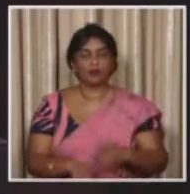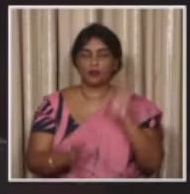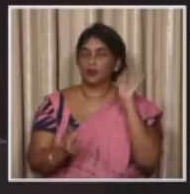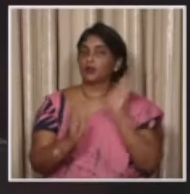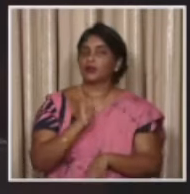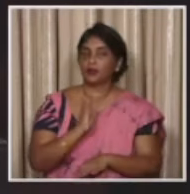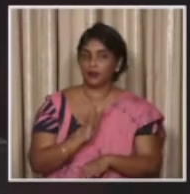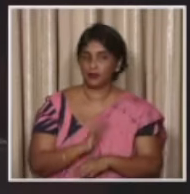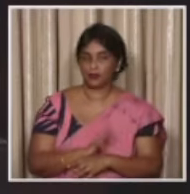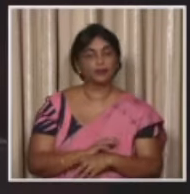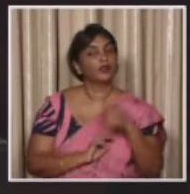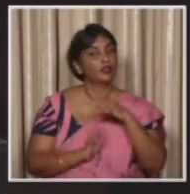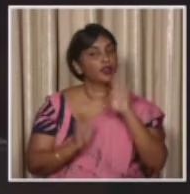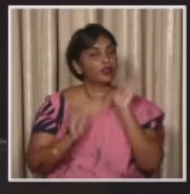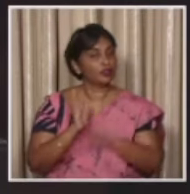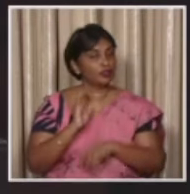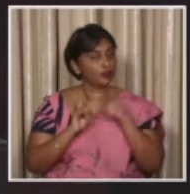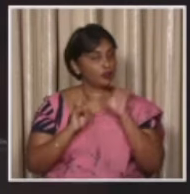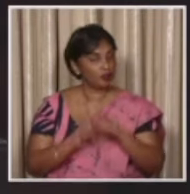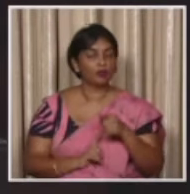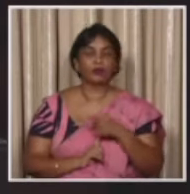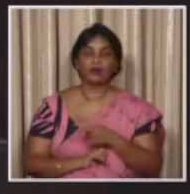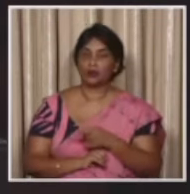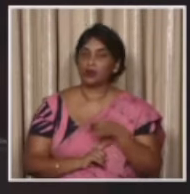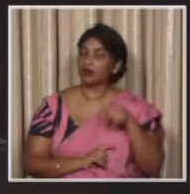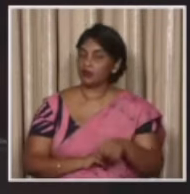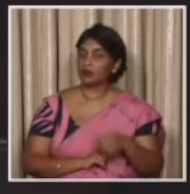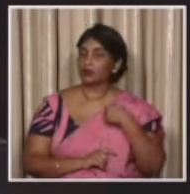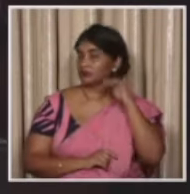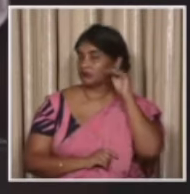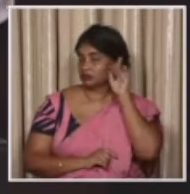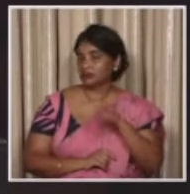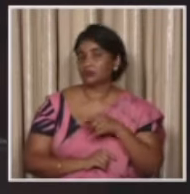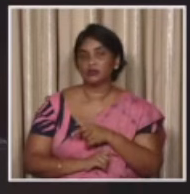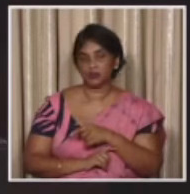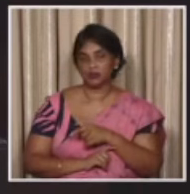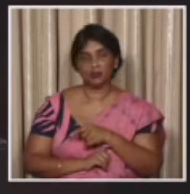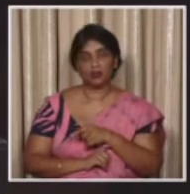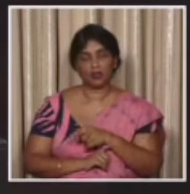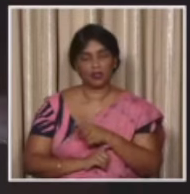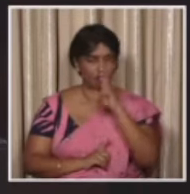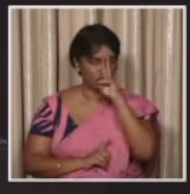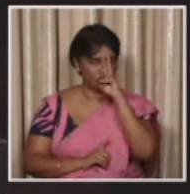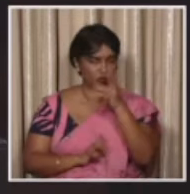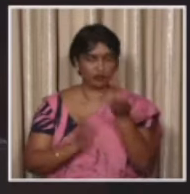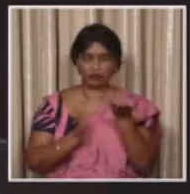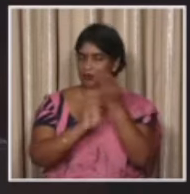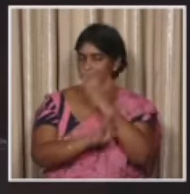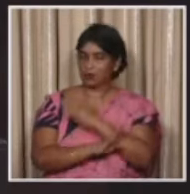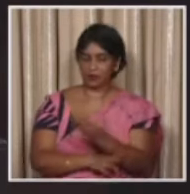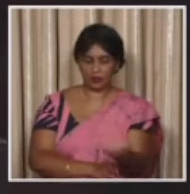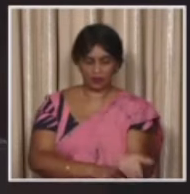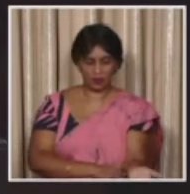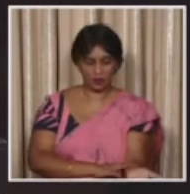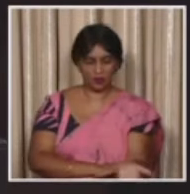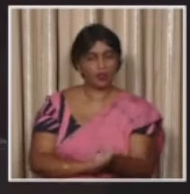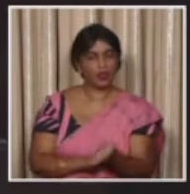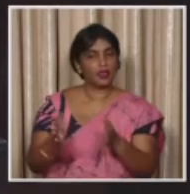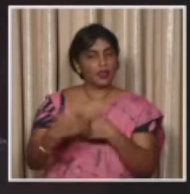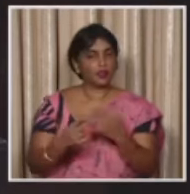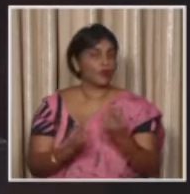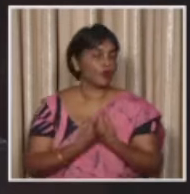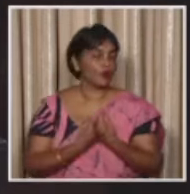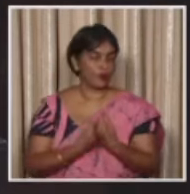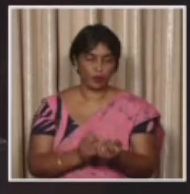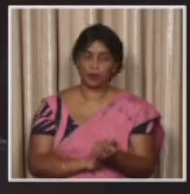කරා. ඒ විඩ්‍රෝ කිරීම තුල දැන් අපිට ආරංචි දැන් සති දෙකකට පෙර කැබිනට් එක